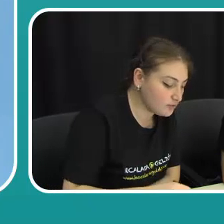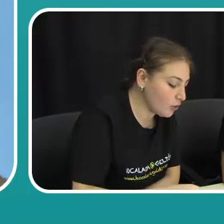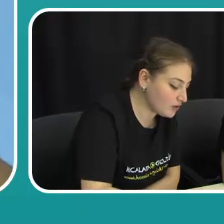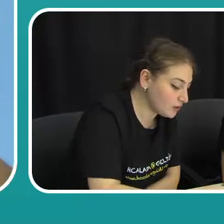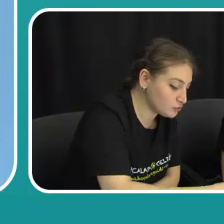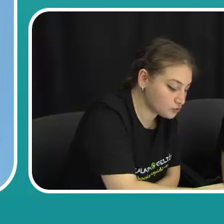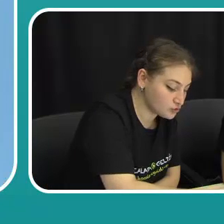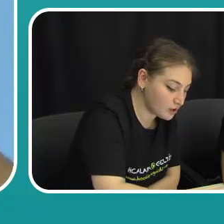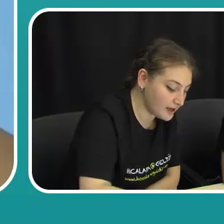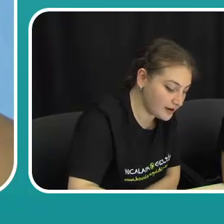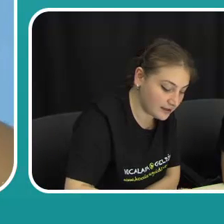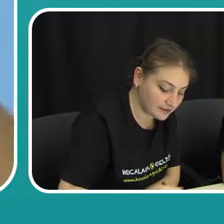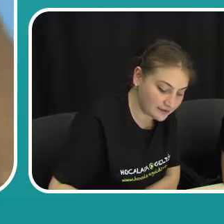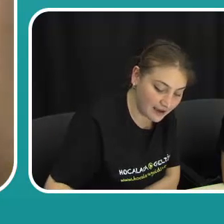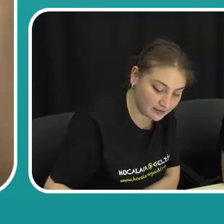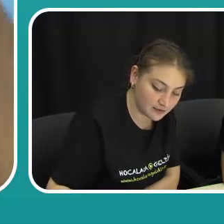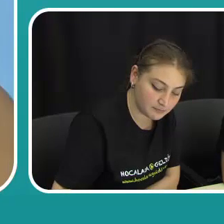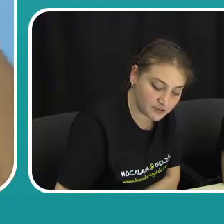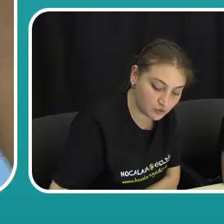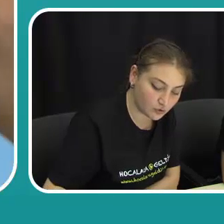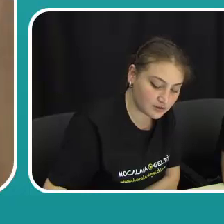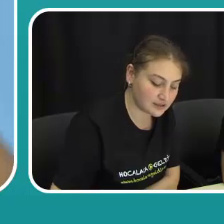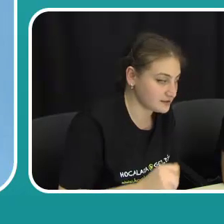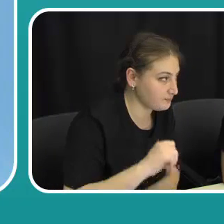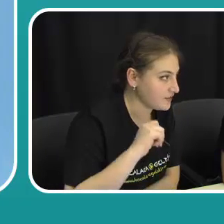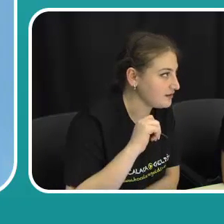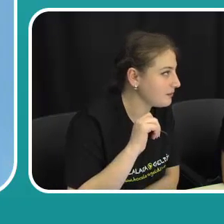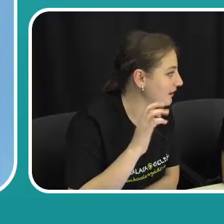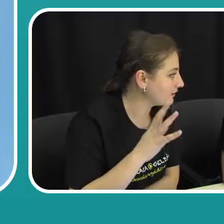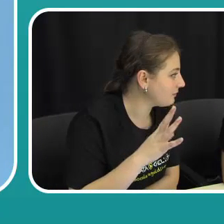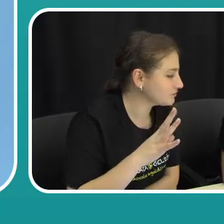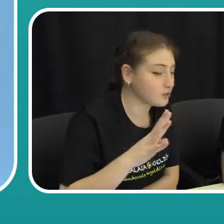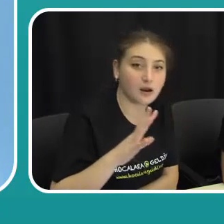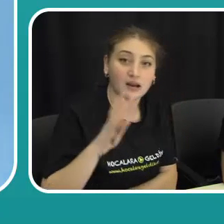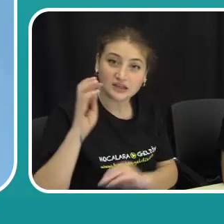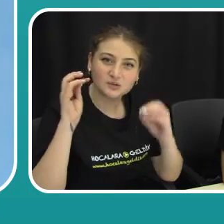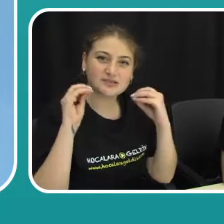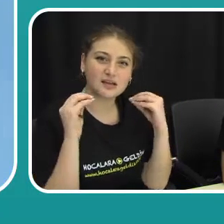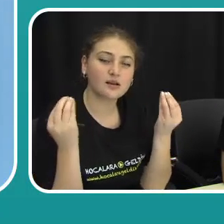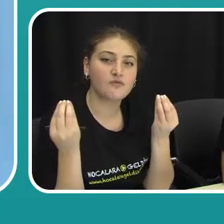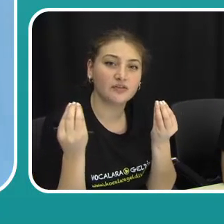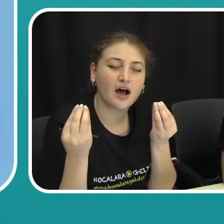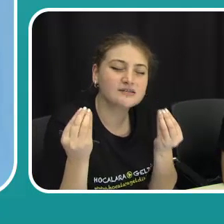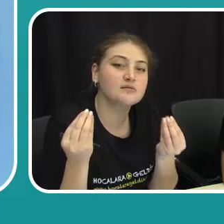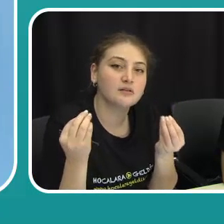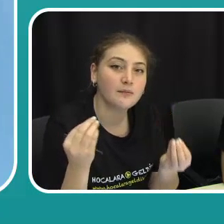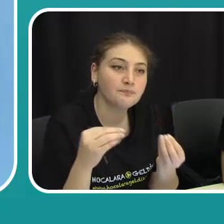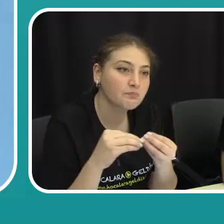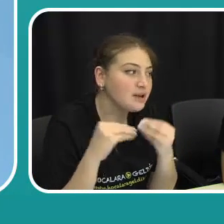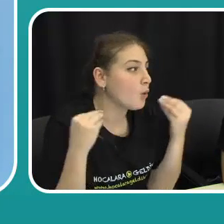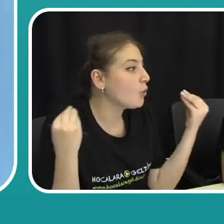ve o dağ türkü söyleyerek Giden Bir köyün delisi elinde Belki de baston var şimdi senin kafanda